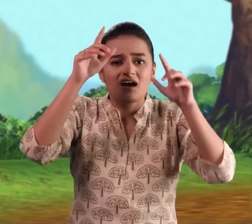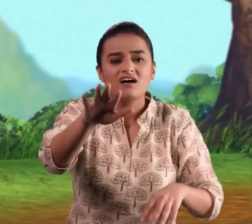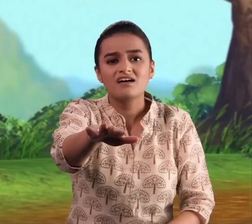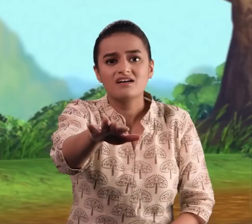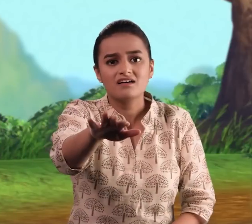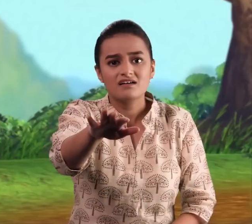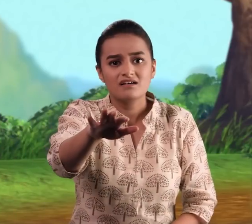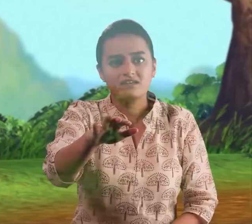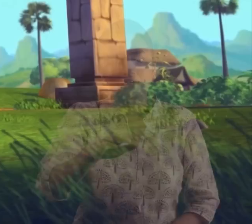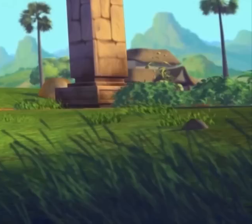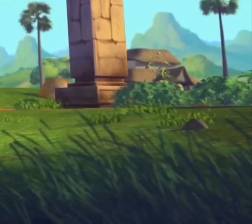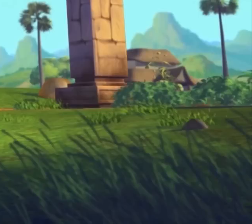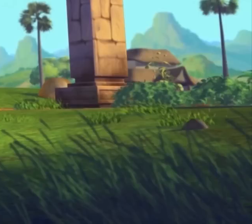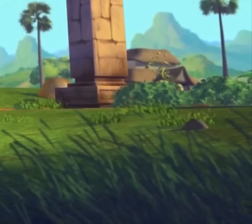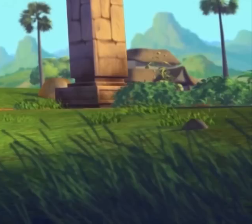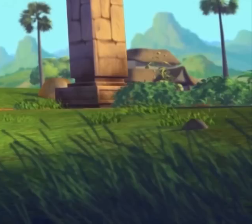बहुला,